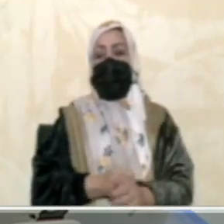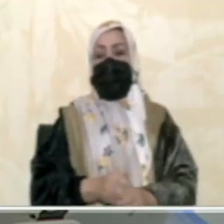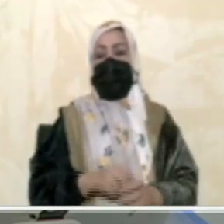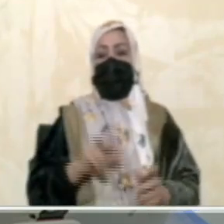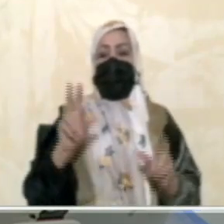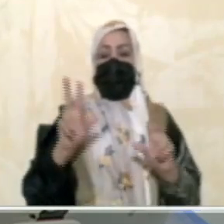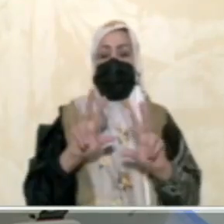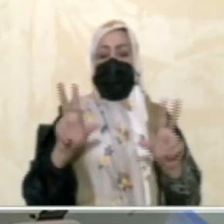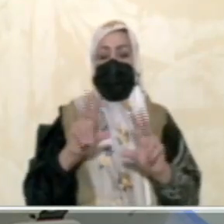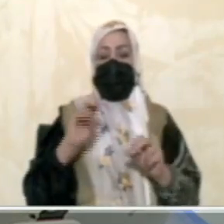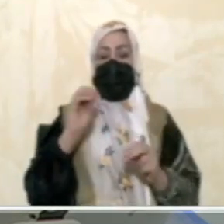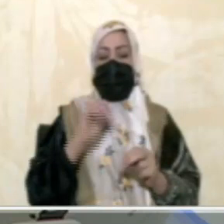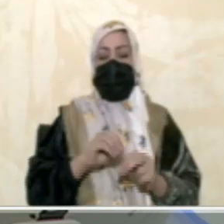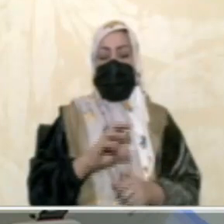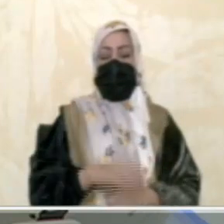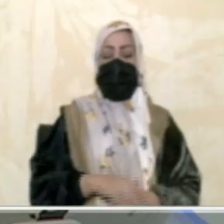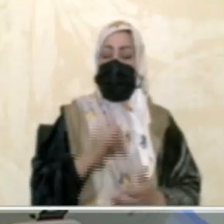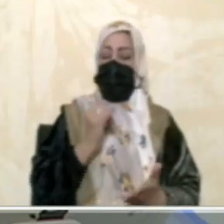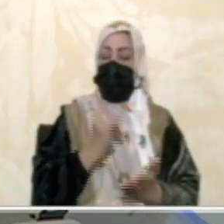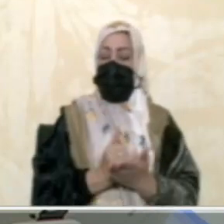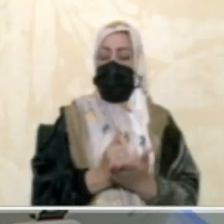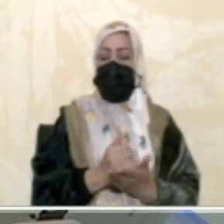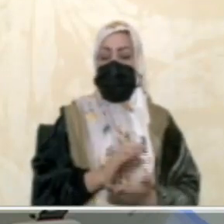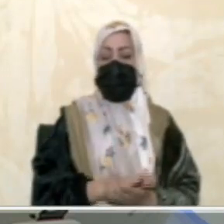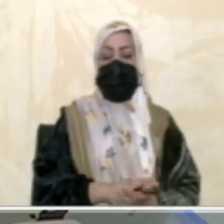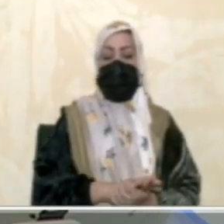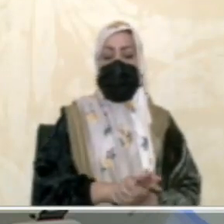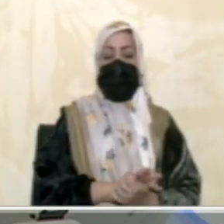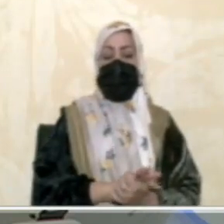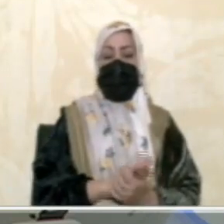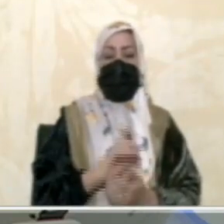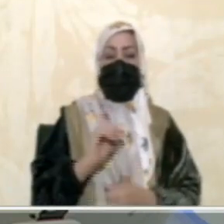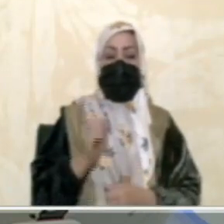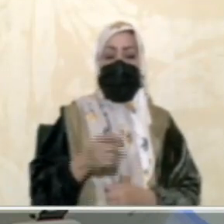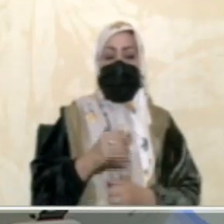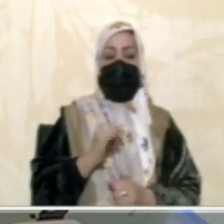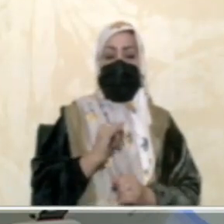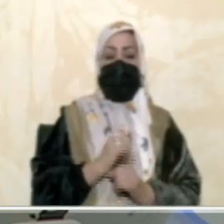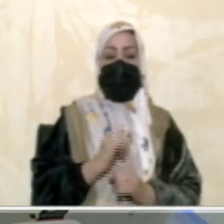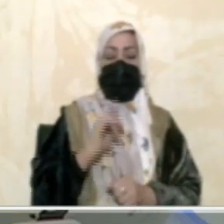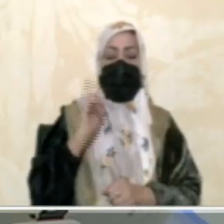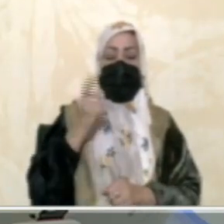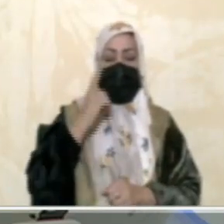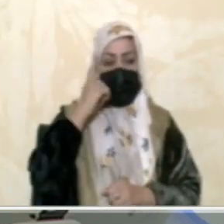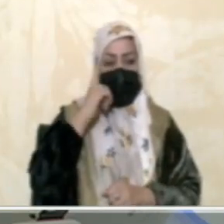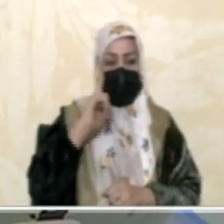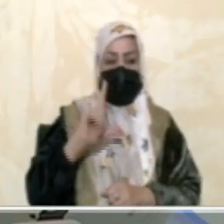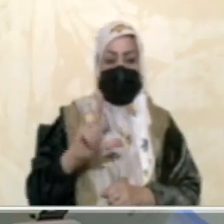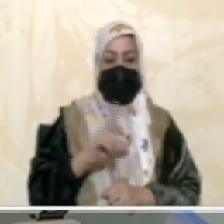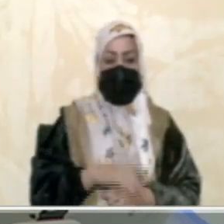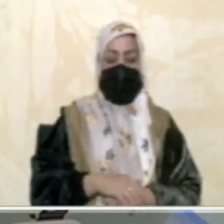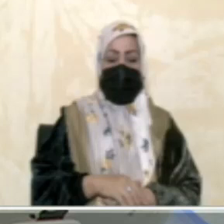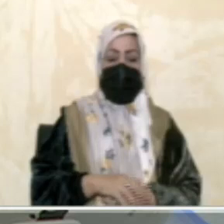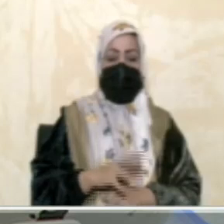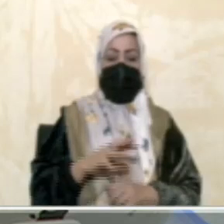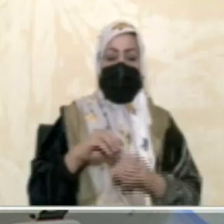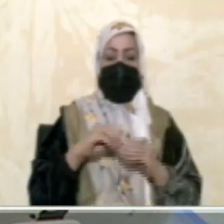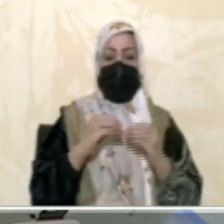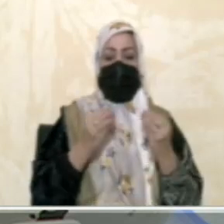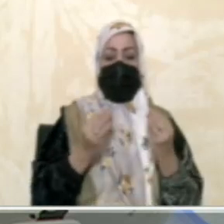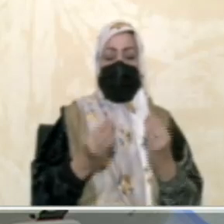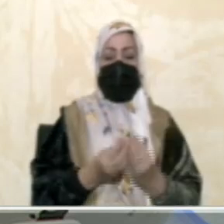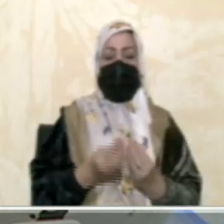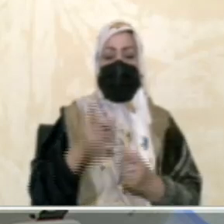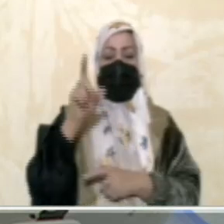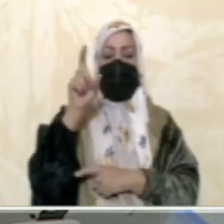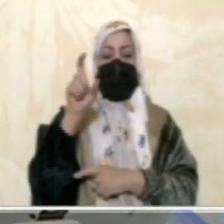وللاسف بعض المؤسسات الرسميه في بلادنا ومنها هيئه الاوقاف للاسف الشديد يعني هي